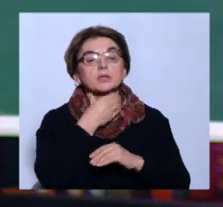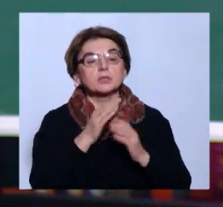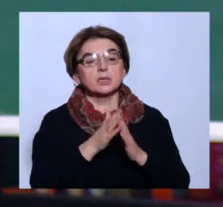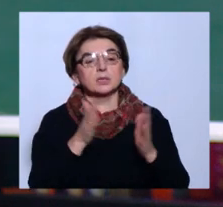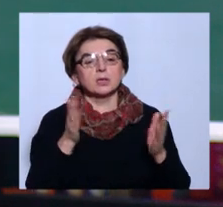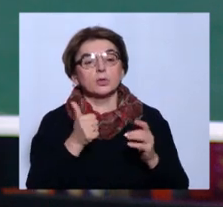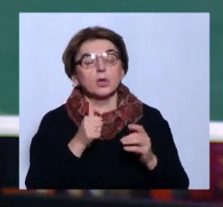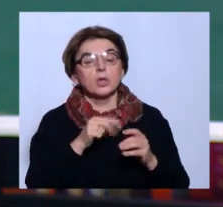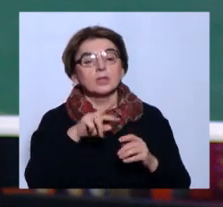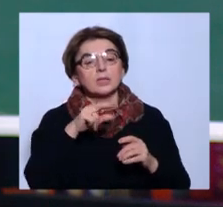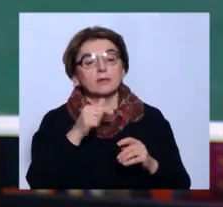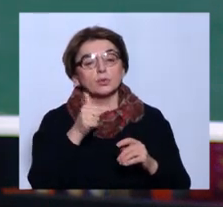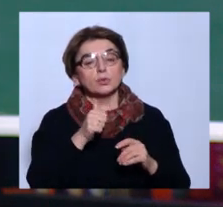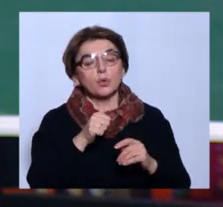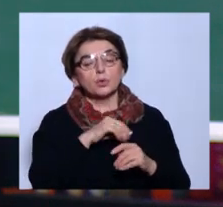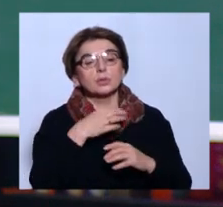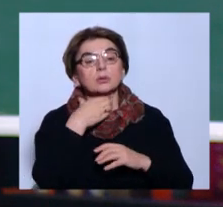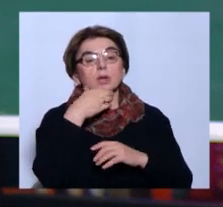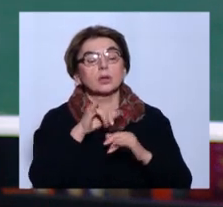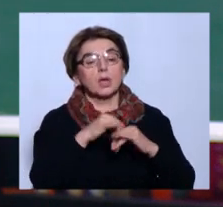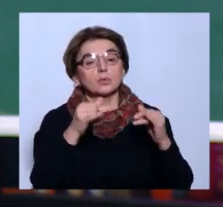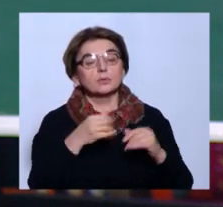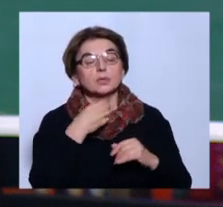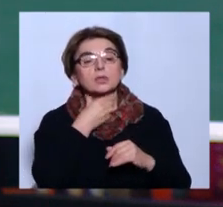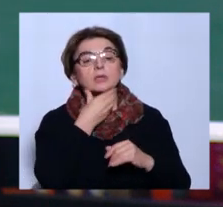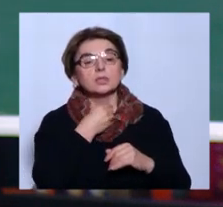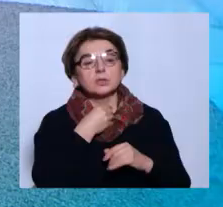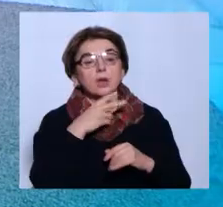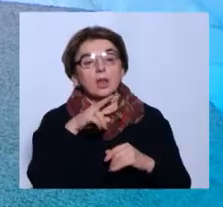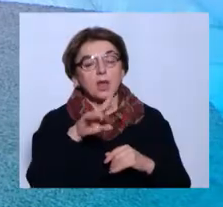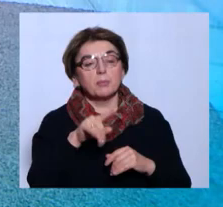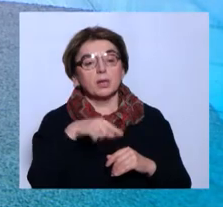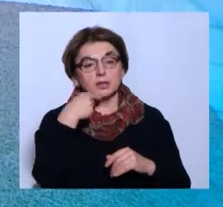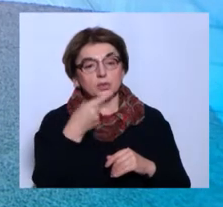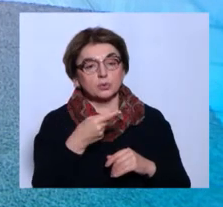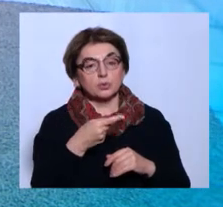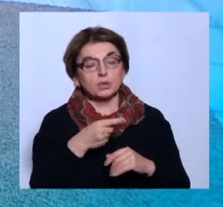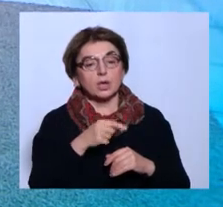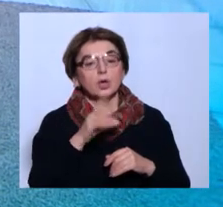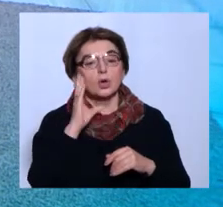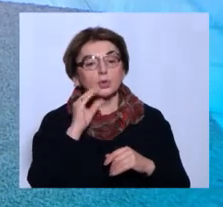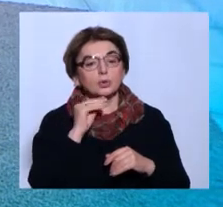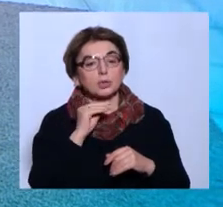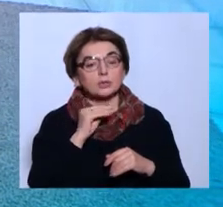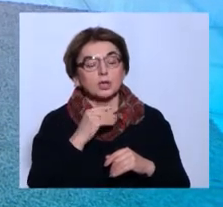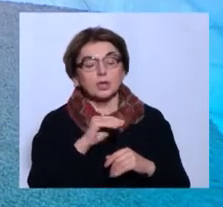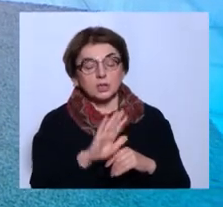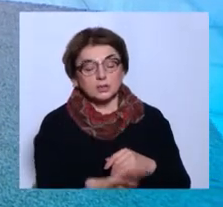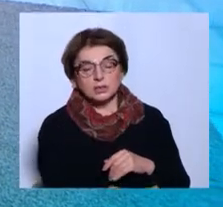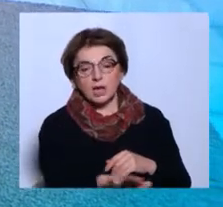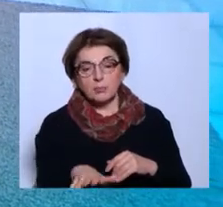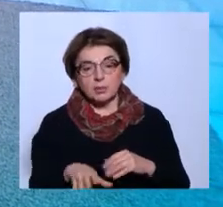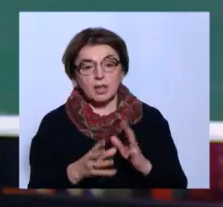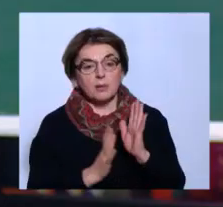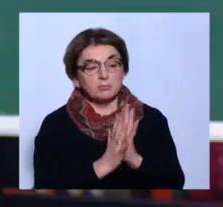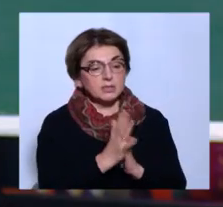დარვინი, როგორ განუვითარდათ ჟირაფებს გრძელი კისერიო. ლამარკი იტყოდა, რომ როდესაც დაბლა საკვები